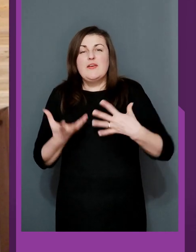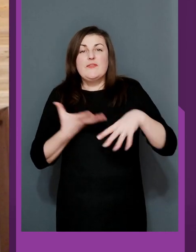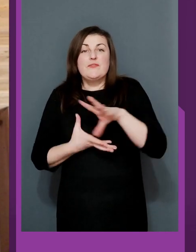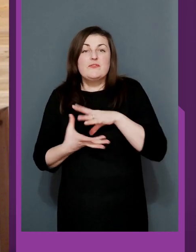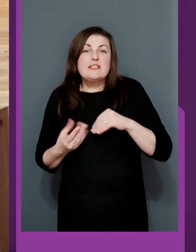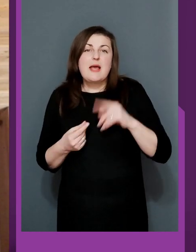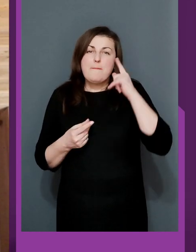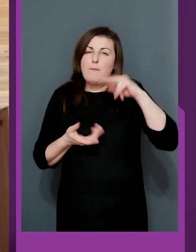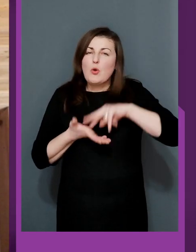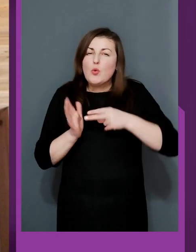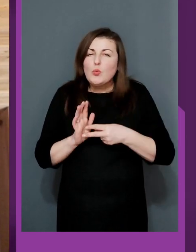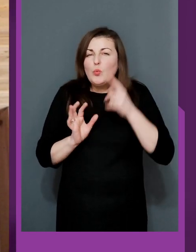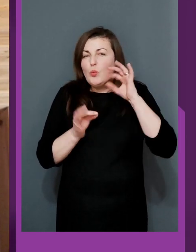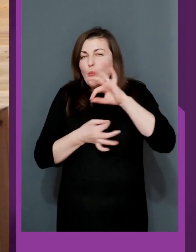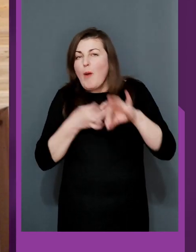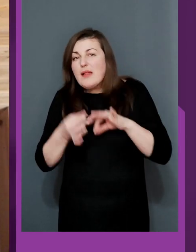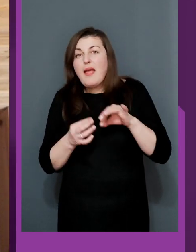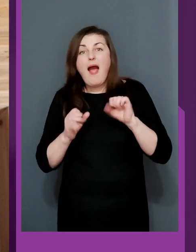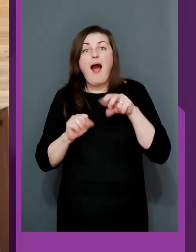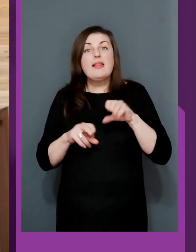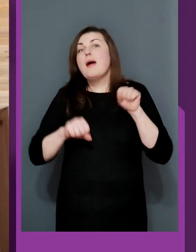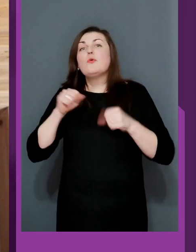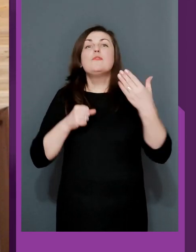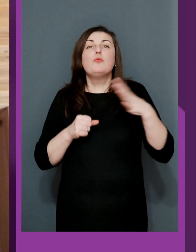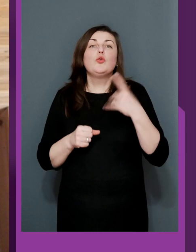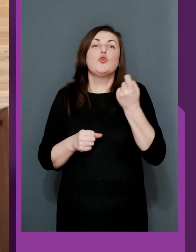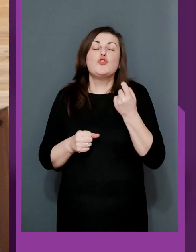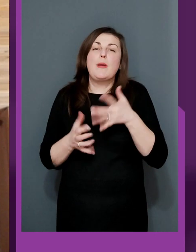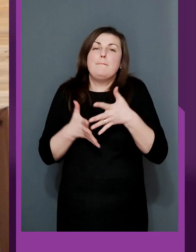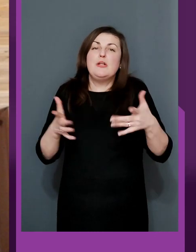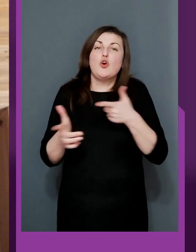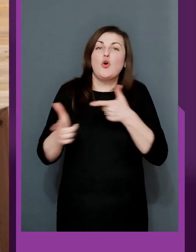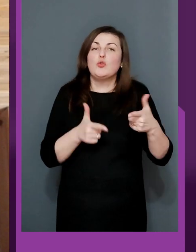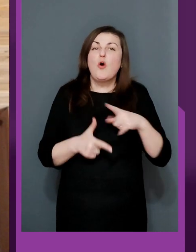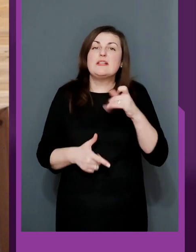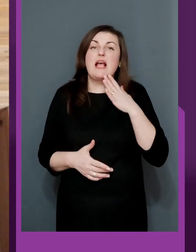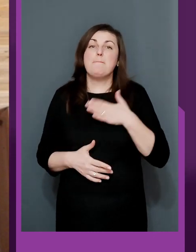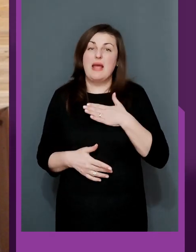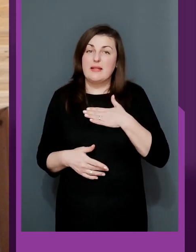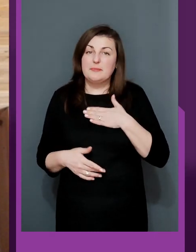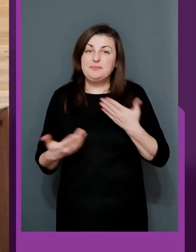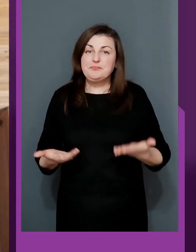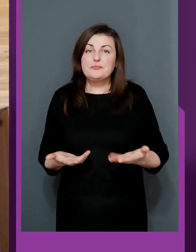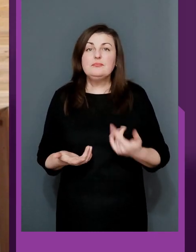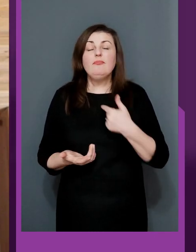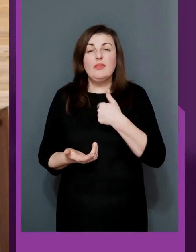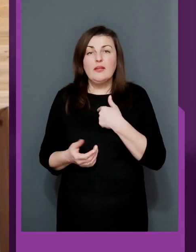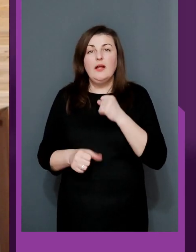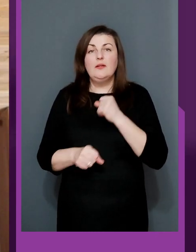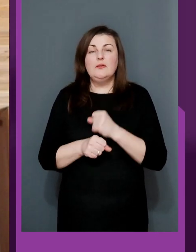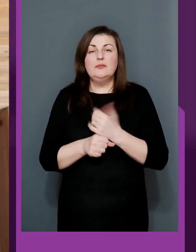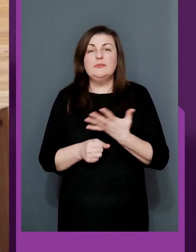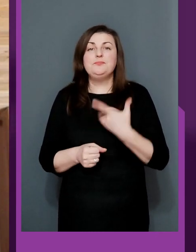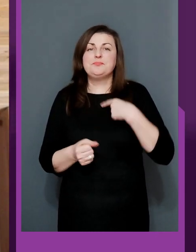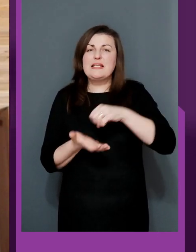все якби продумати Але можливо він був трошки більш готовий за мене а я зробив